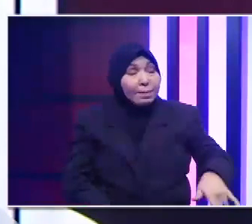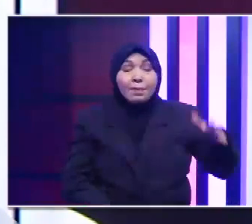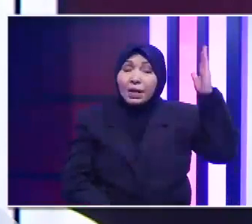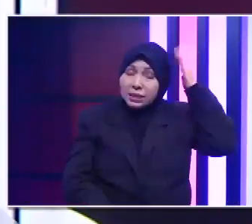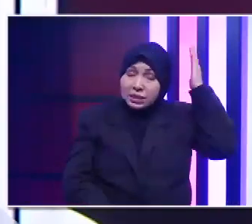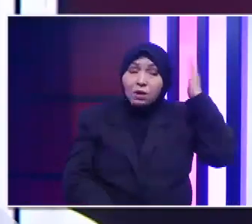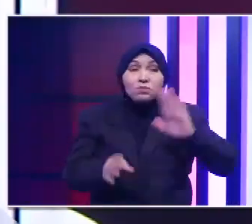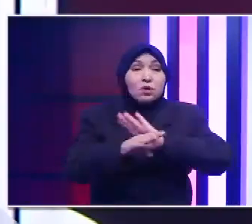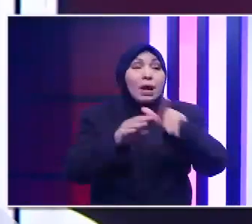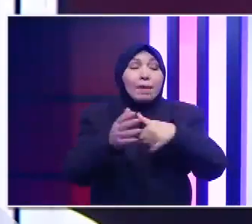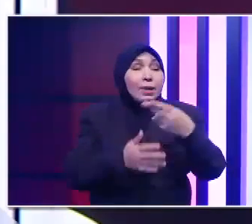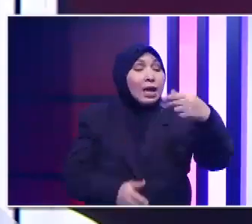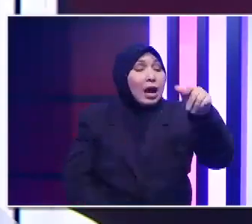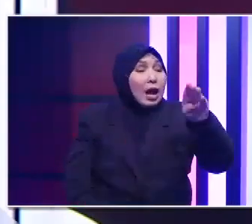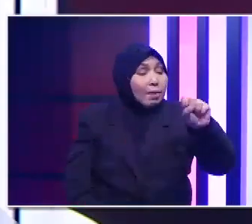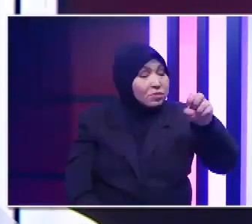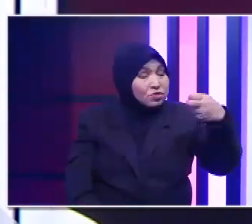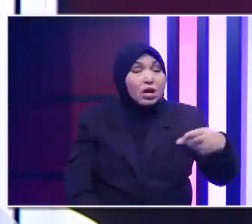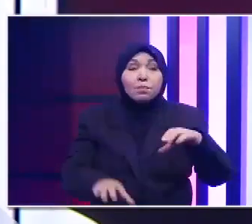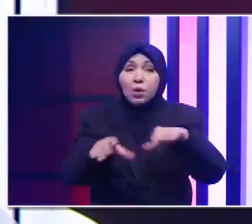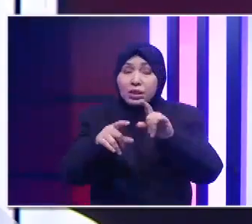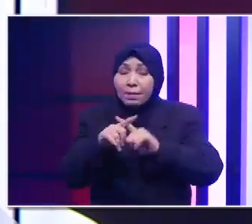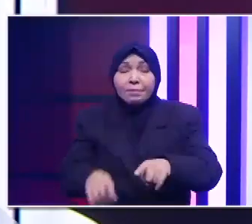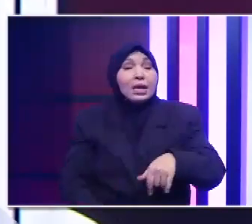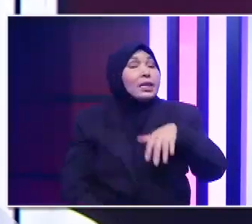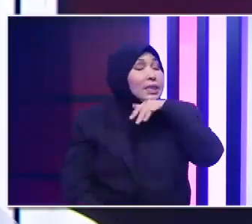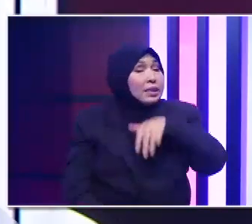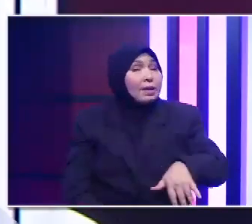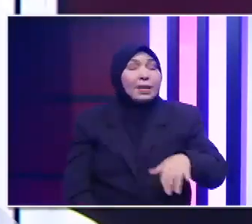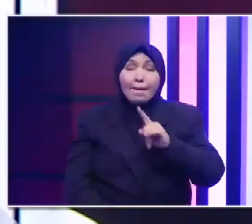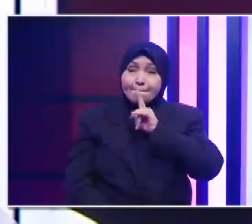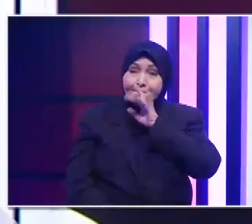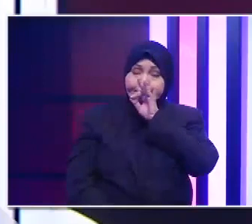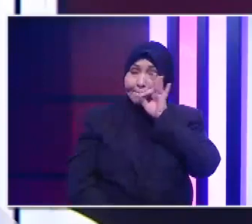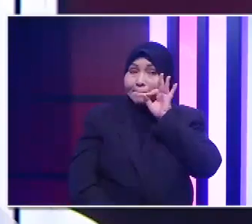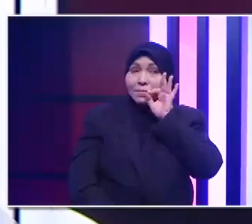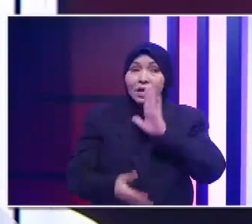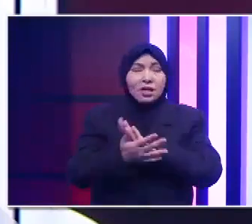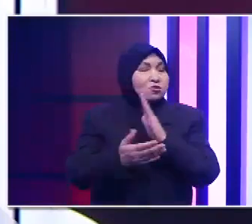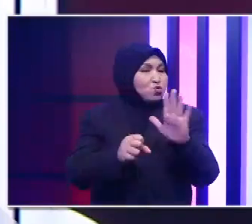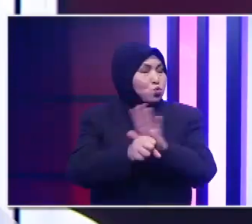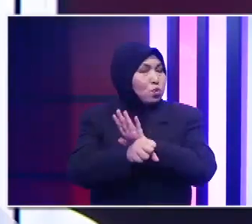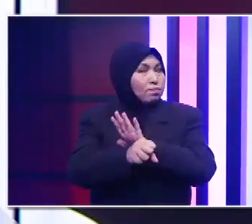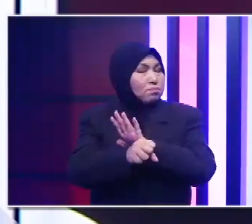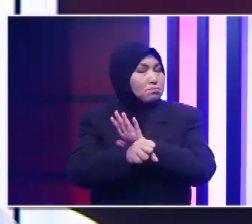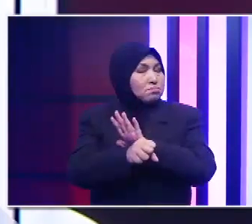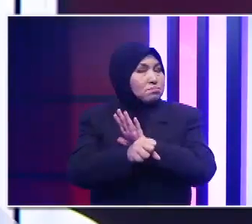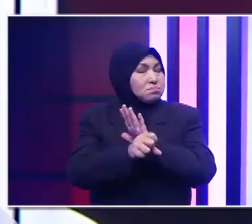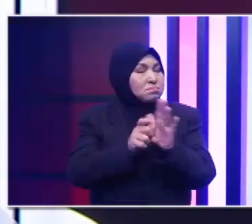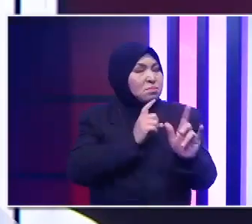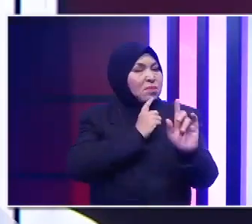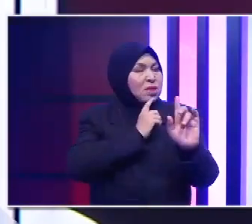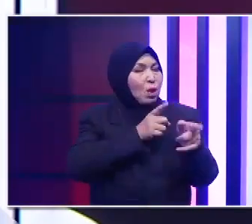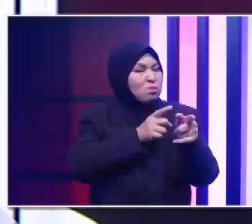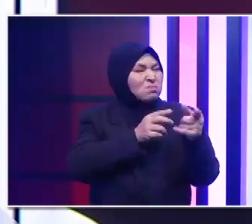lebih salah tahu nah sobat tetapi nabi sangat helm mendiamkan sebagainya lain masuk Masa dia cukup sekadar isyarat bahwa